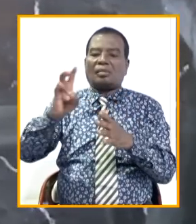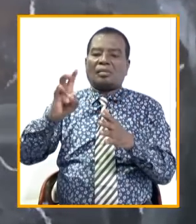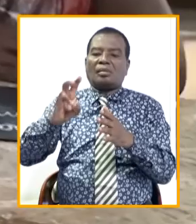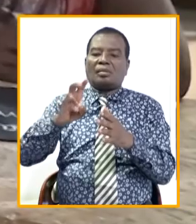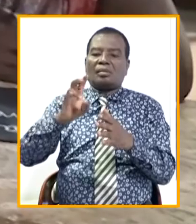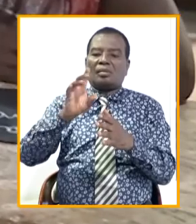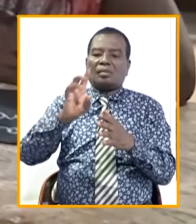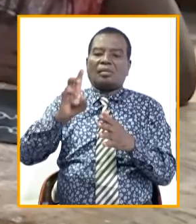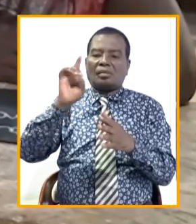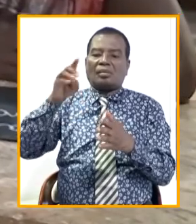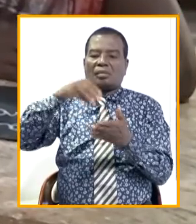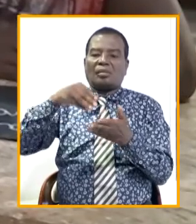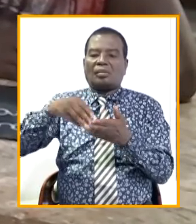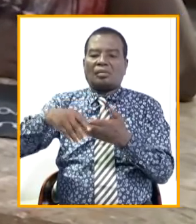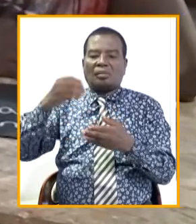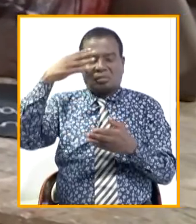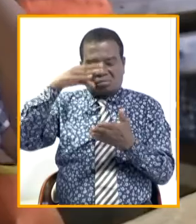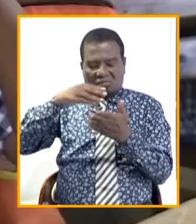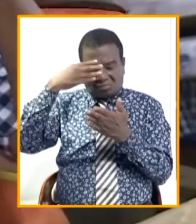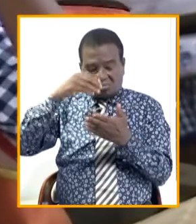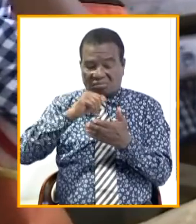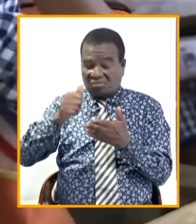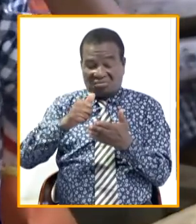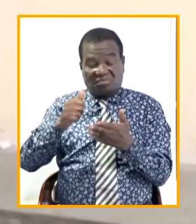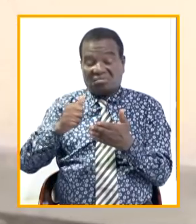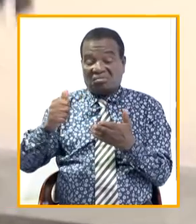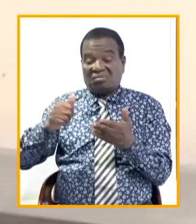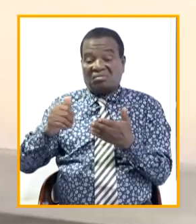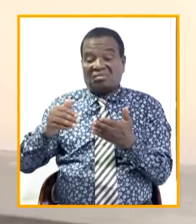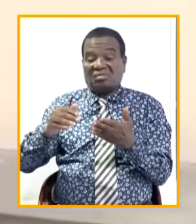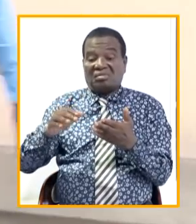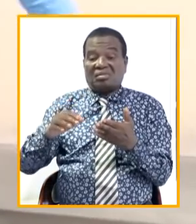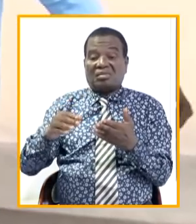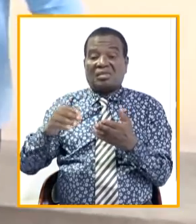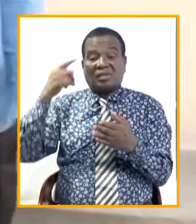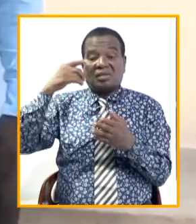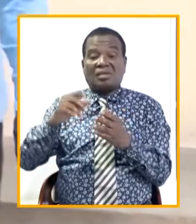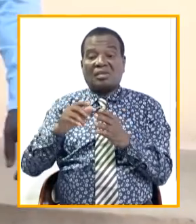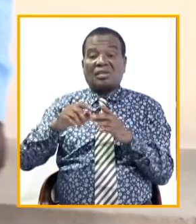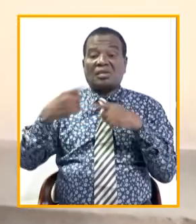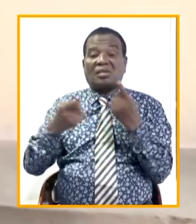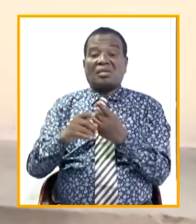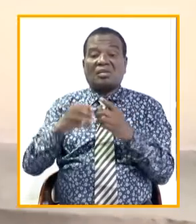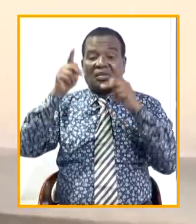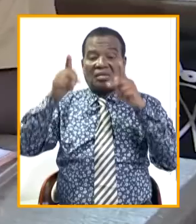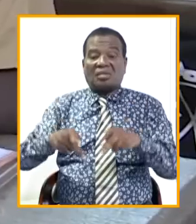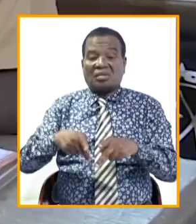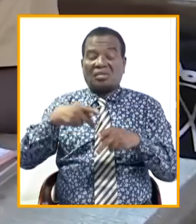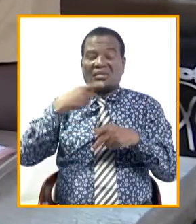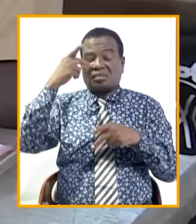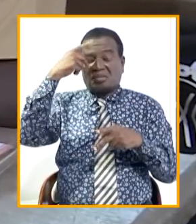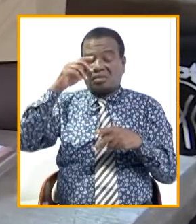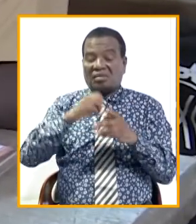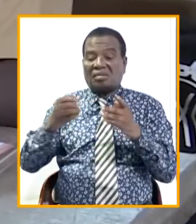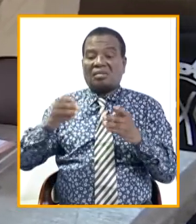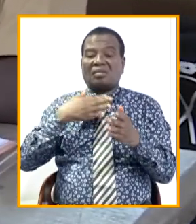millions d'adultes ne maîtrisent pas les compétences de base en alphabétisation. Pour cette catégorie de personnes qui sont de potentiels parents d'élèves,